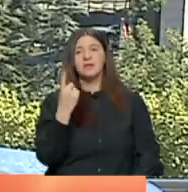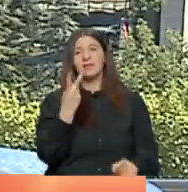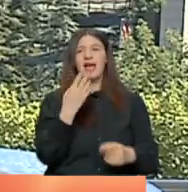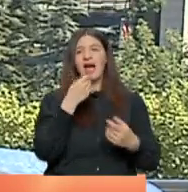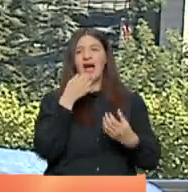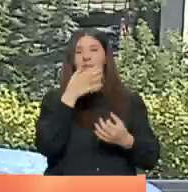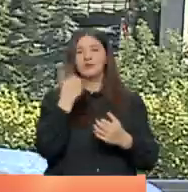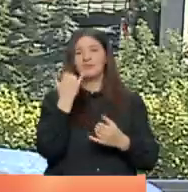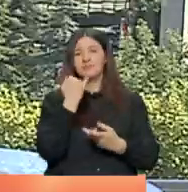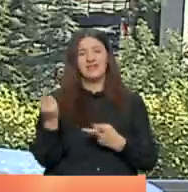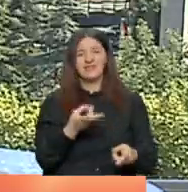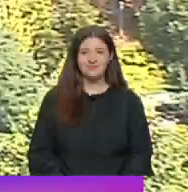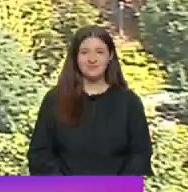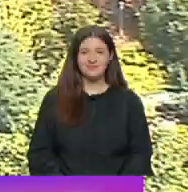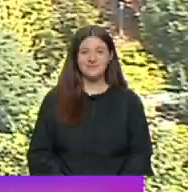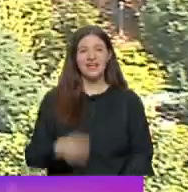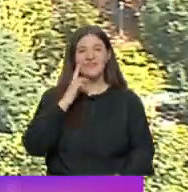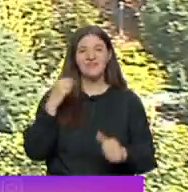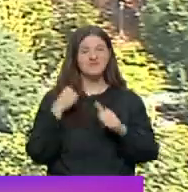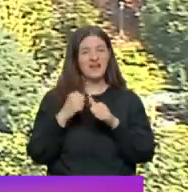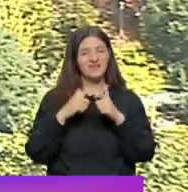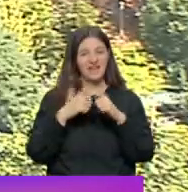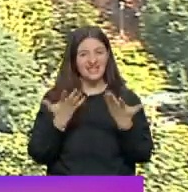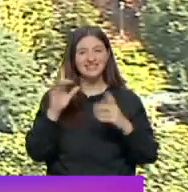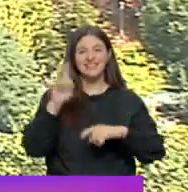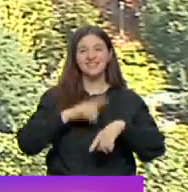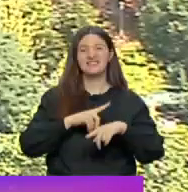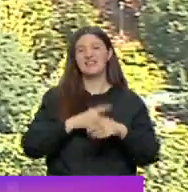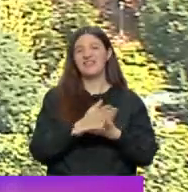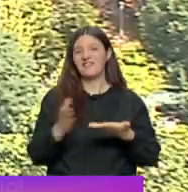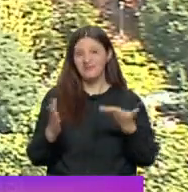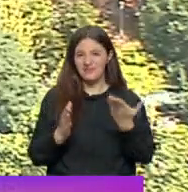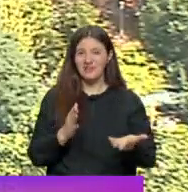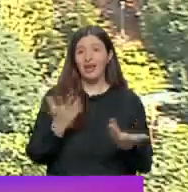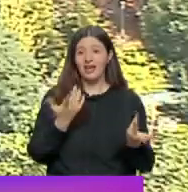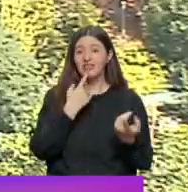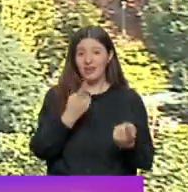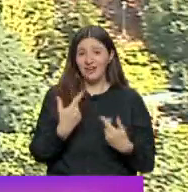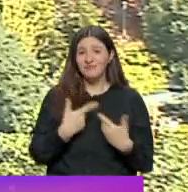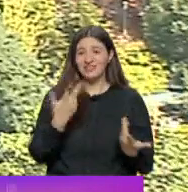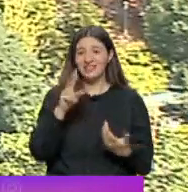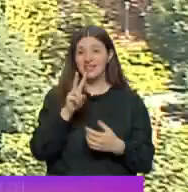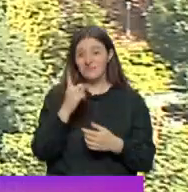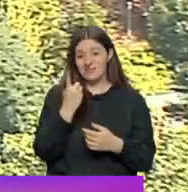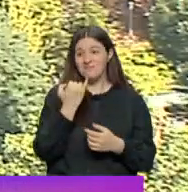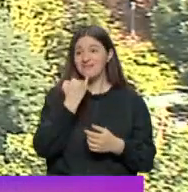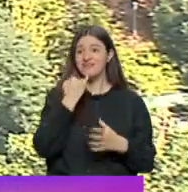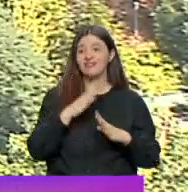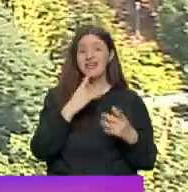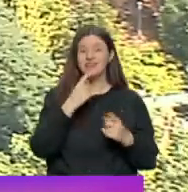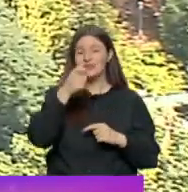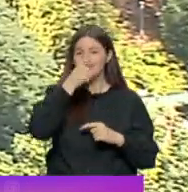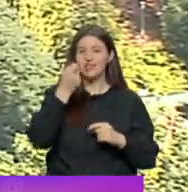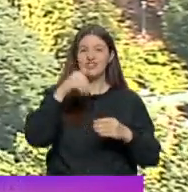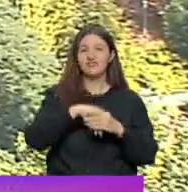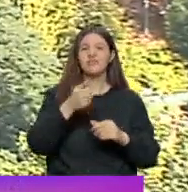haber, sonra misafirimiz var. Efendim bir kez daha günaydın. Çalar Saat devam ediyor. Söylemiştik bir misafirimiz olacak diye. Türkiye İşçi